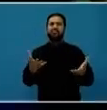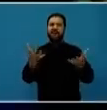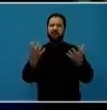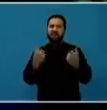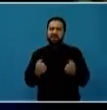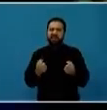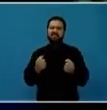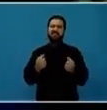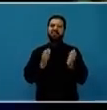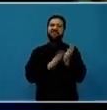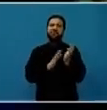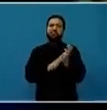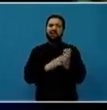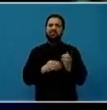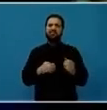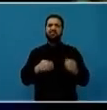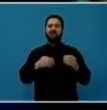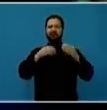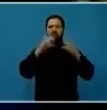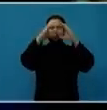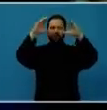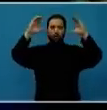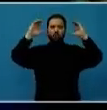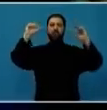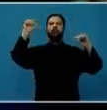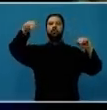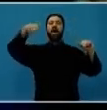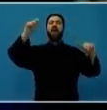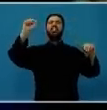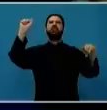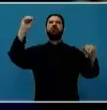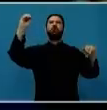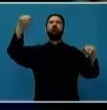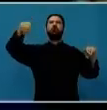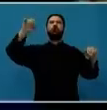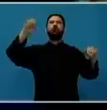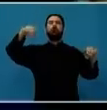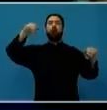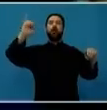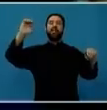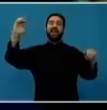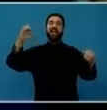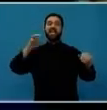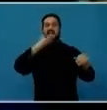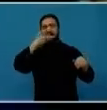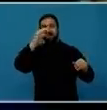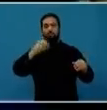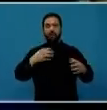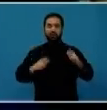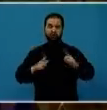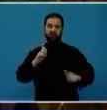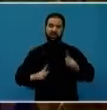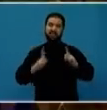vrednicul de pomenire, Mitropolit Antonie Plămădare, ne spune că suferința, necazul, suferința se poartă